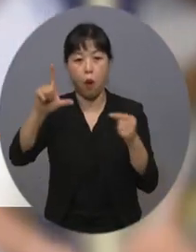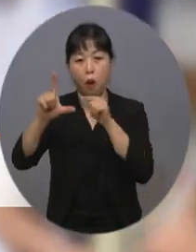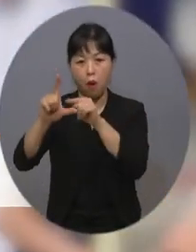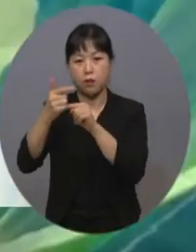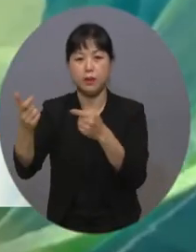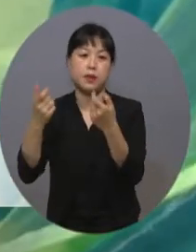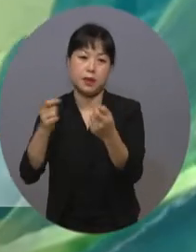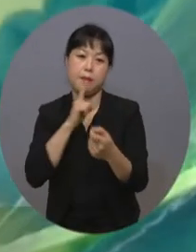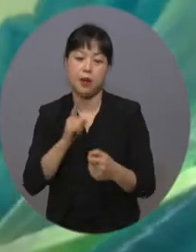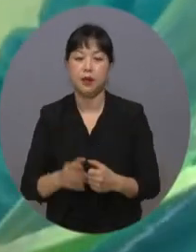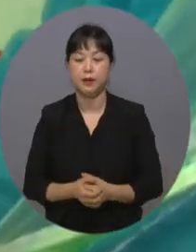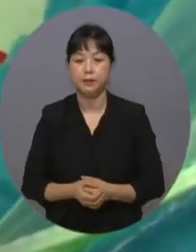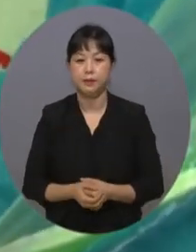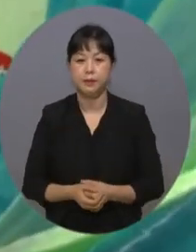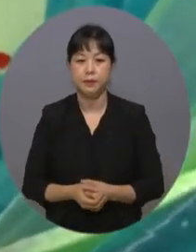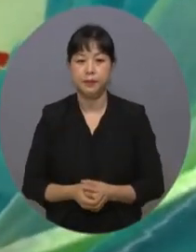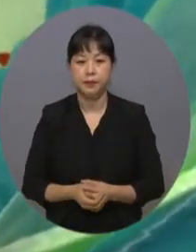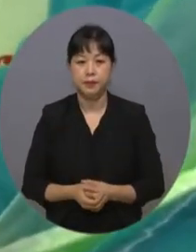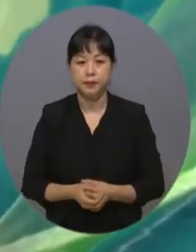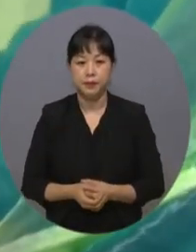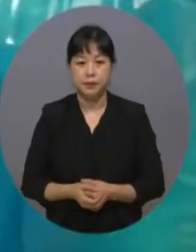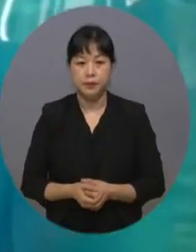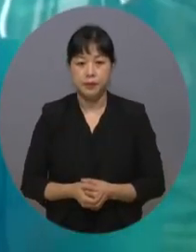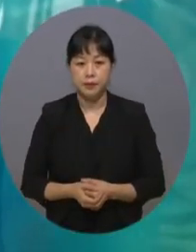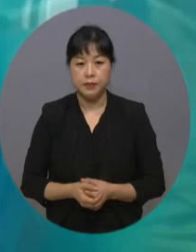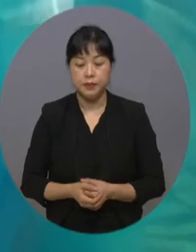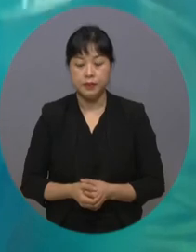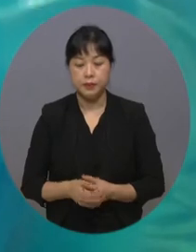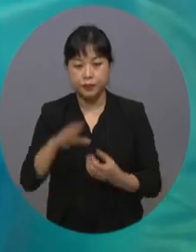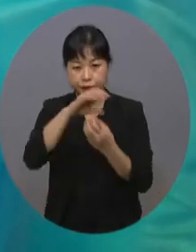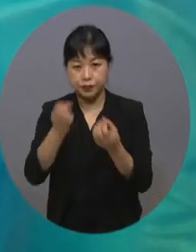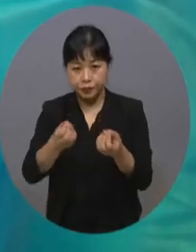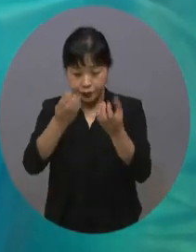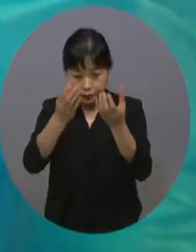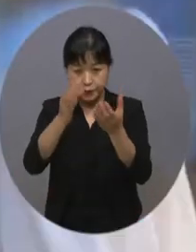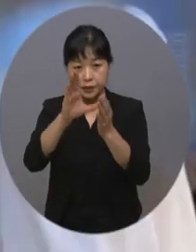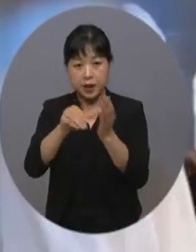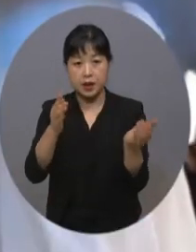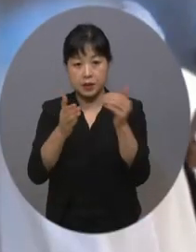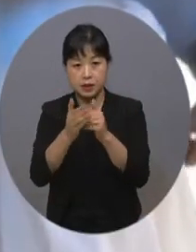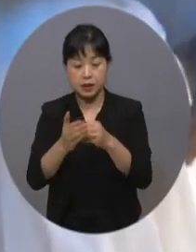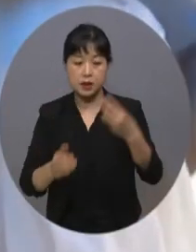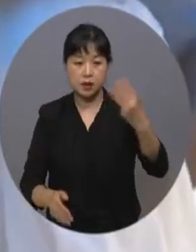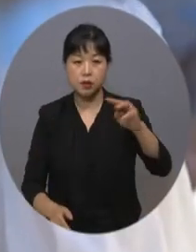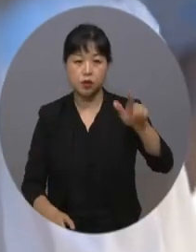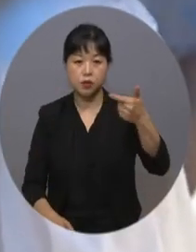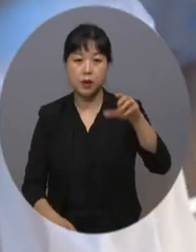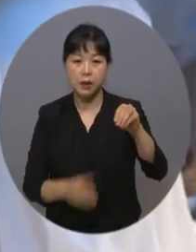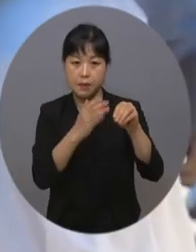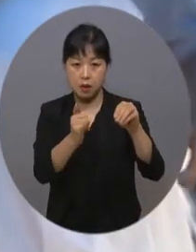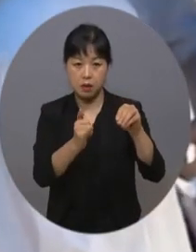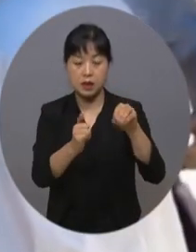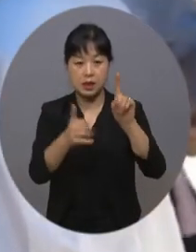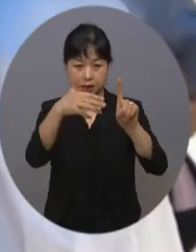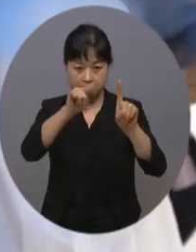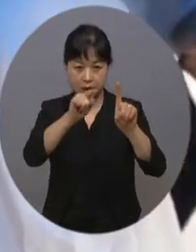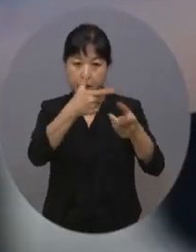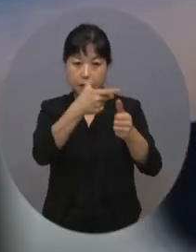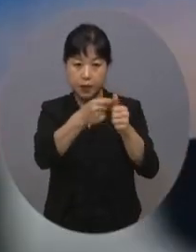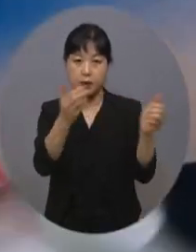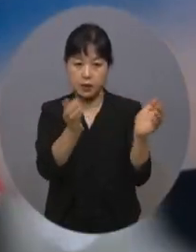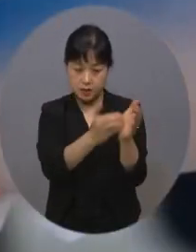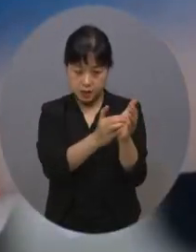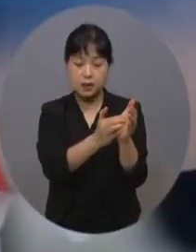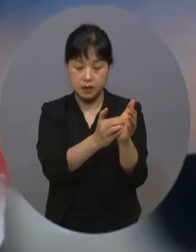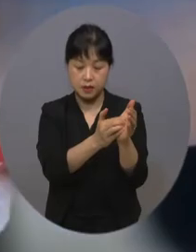설명했습니다 이를 통해 추석 때 까지 3천 6백만 명의 1차 접종을 마칠 수 있을 것으로